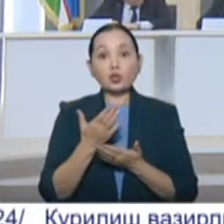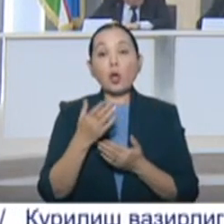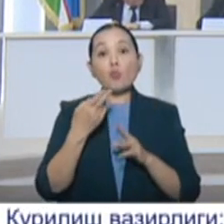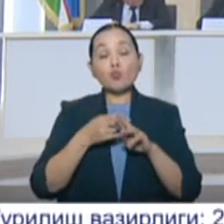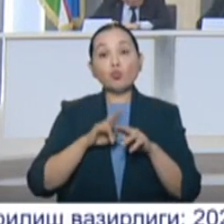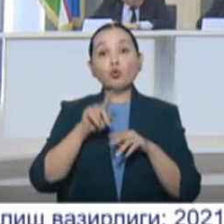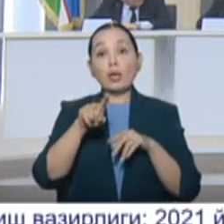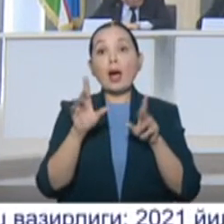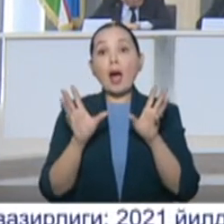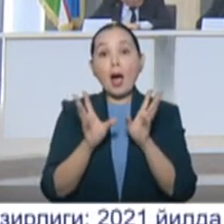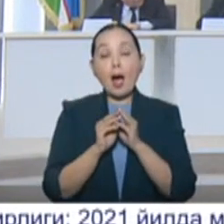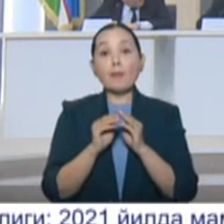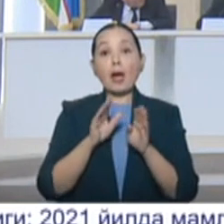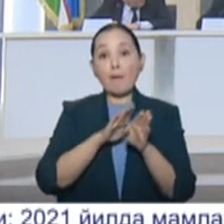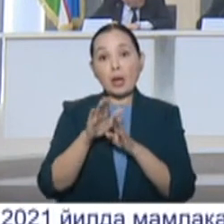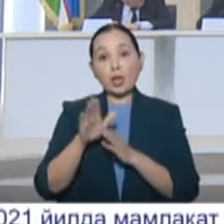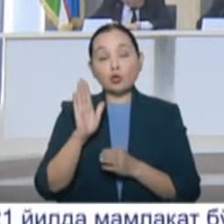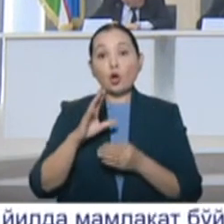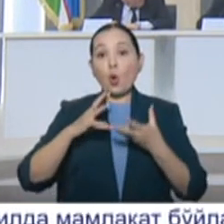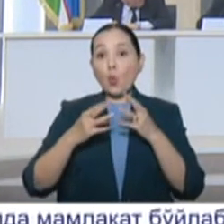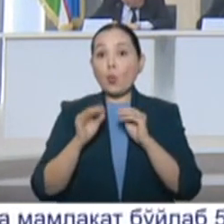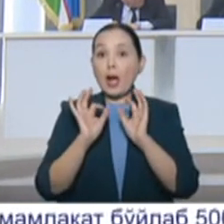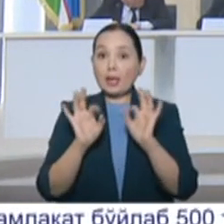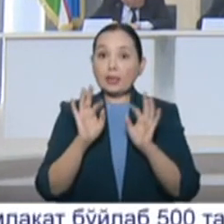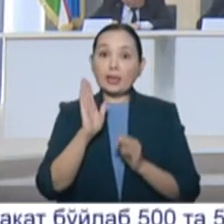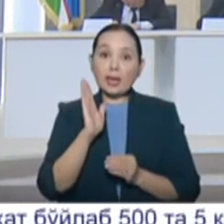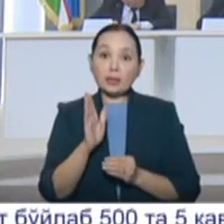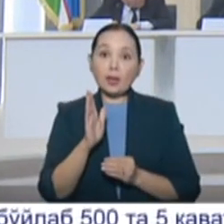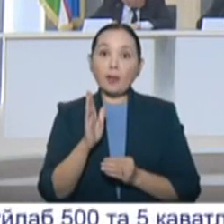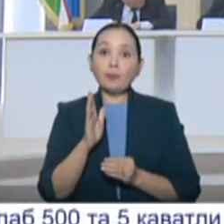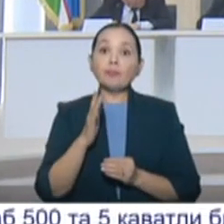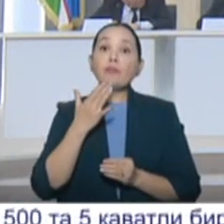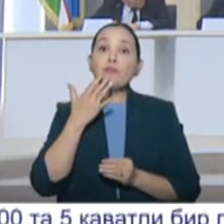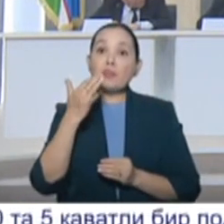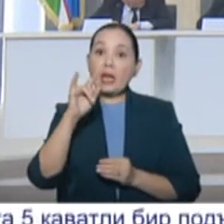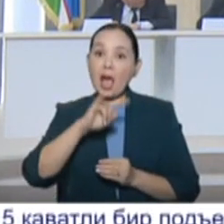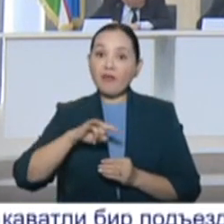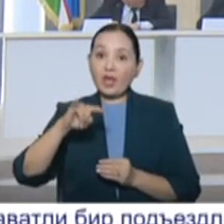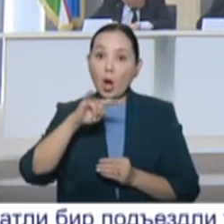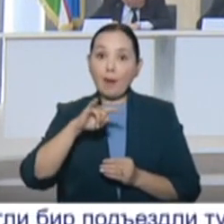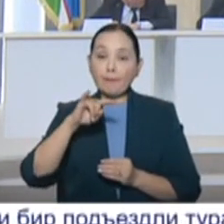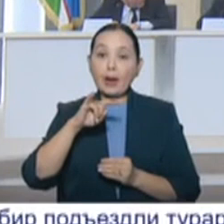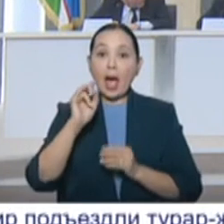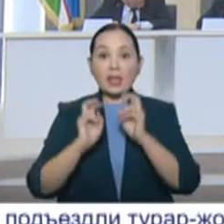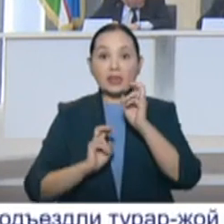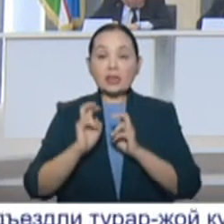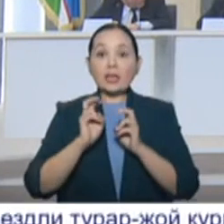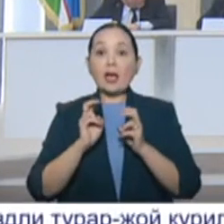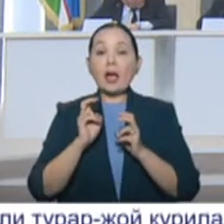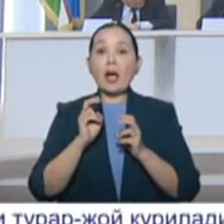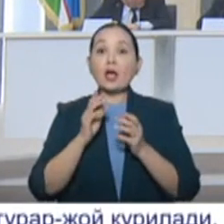Buni ham amalga oshiramiz va umuman aytganda yana milliy aviakompaniyamiz yana monopol